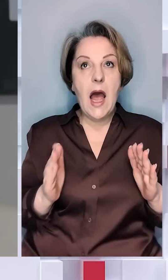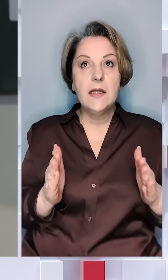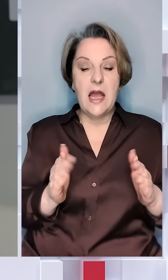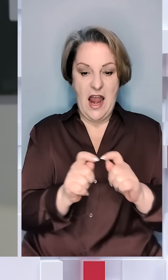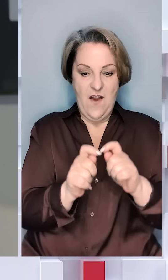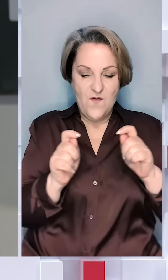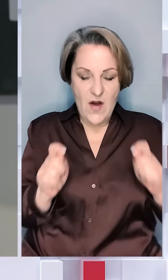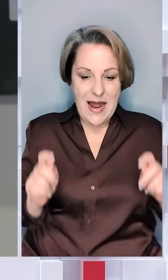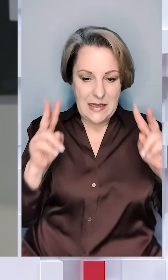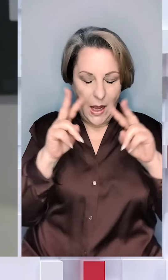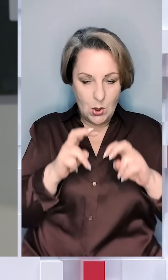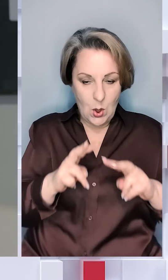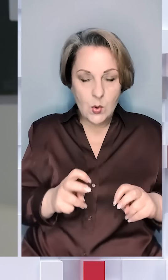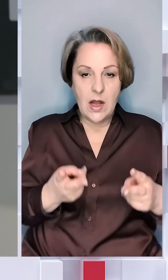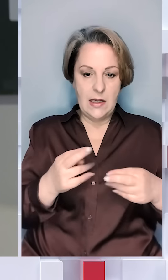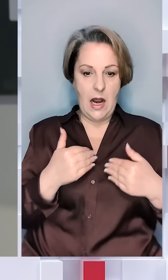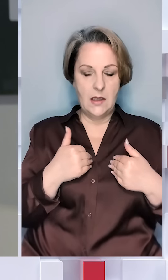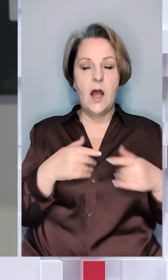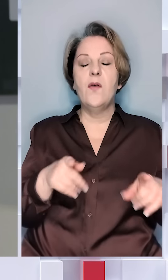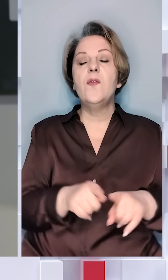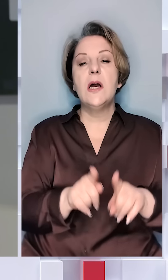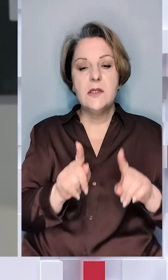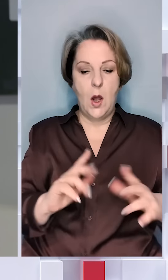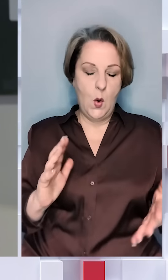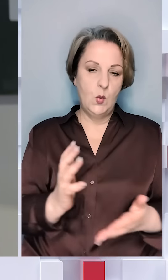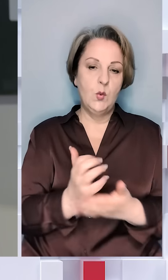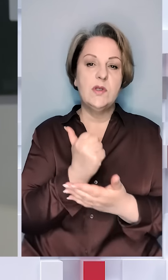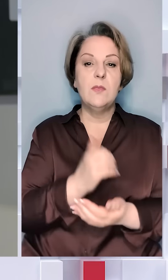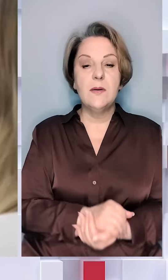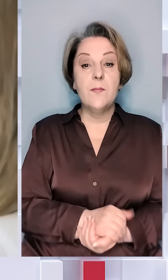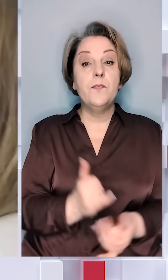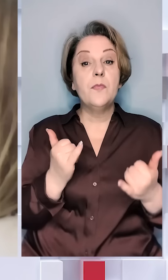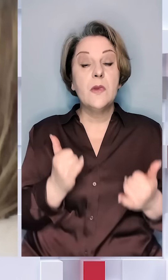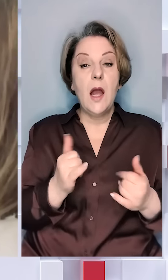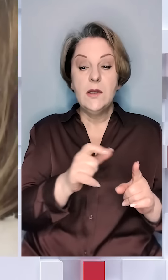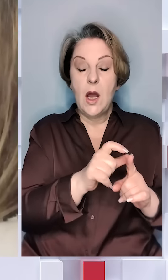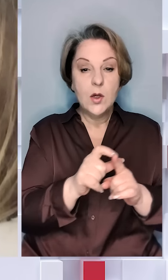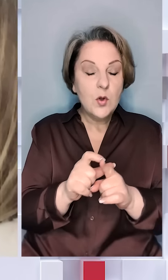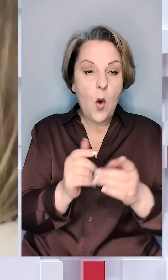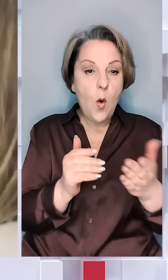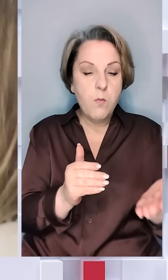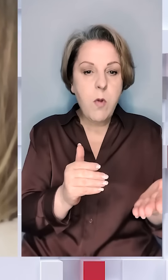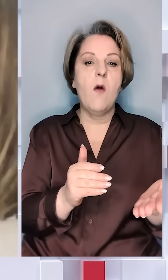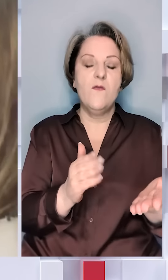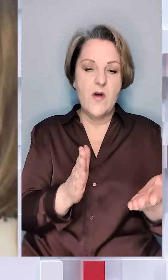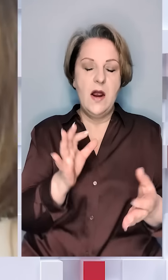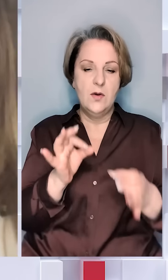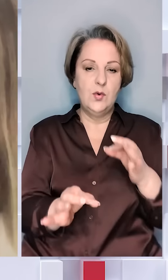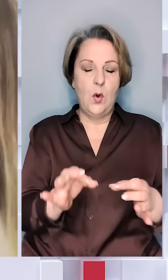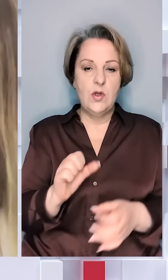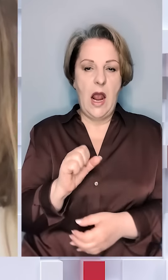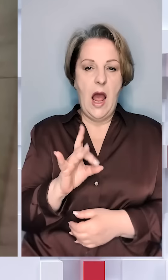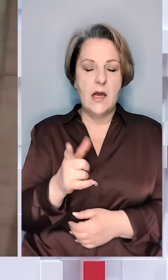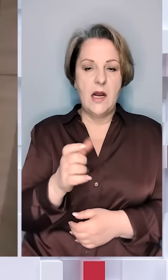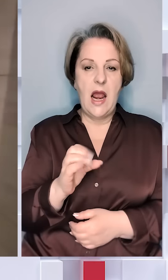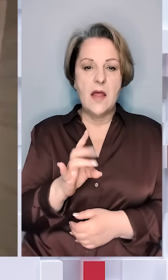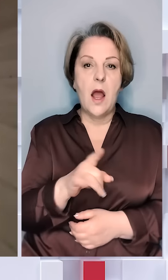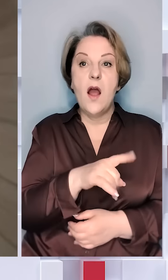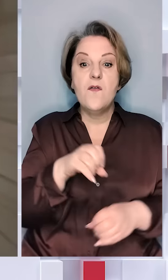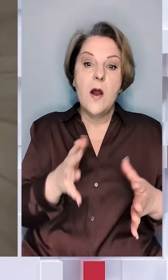це лише відкриття розслідування, для нас це все одно успіх. Нині слово за аргентинським судом. Він має вирішити,